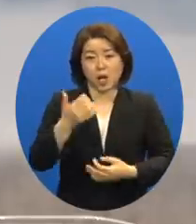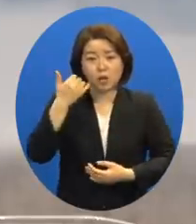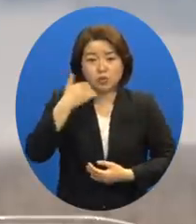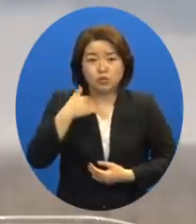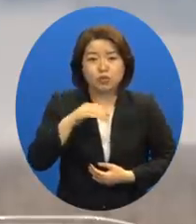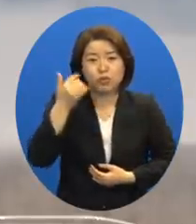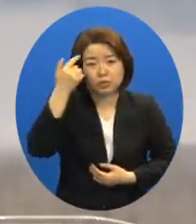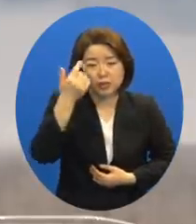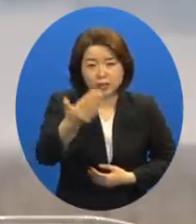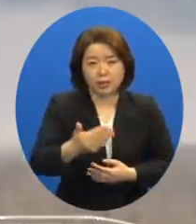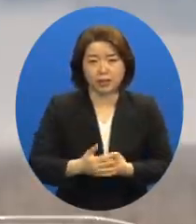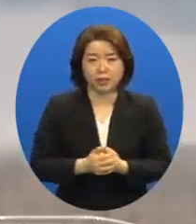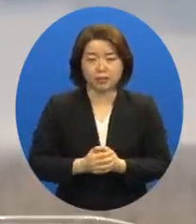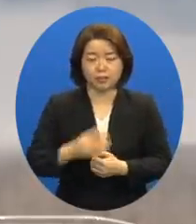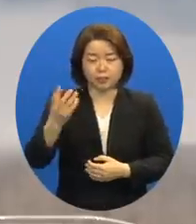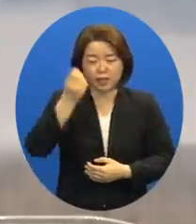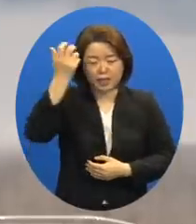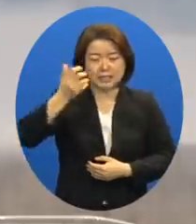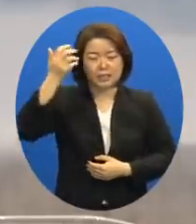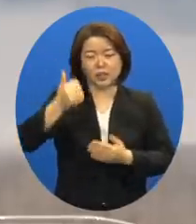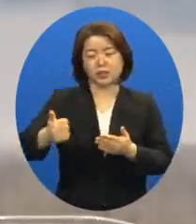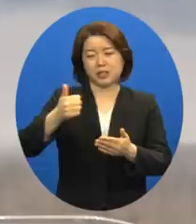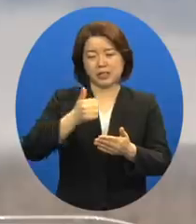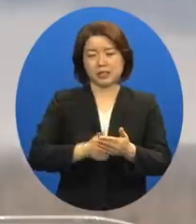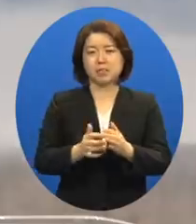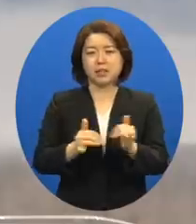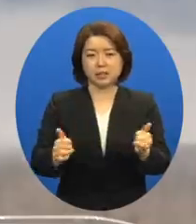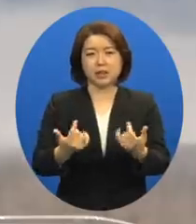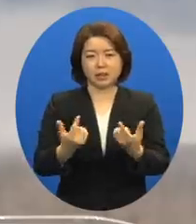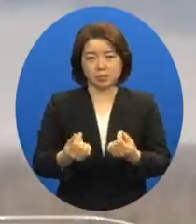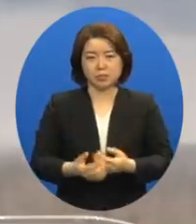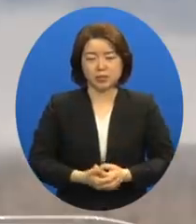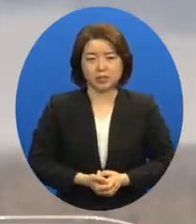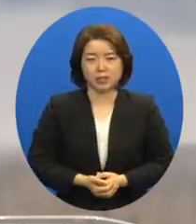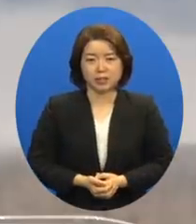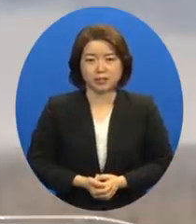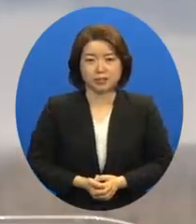사람입니까? 성령이 임한 사람입니다.